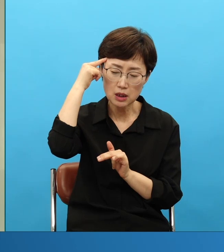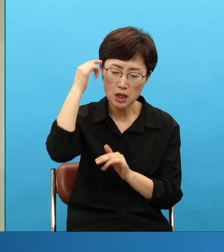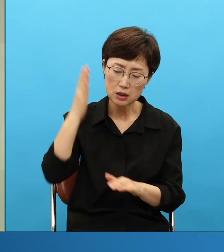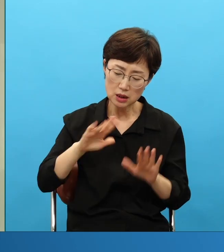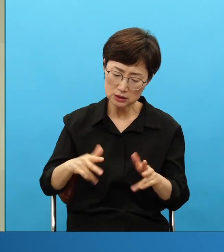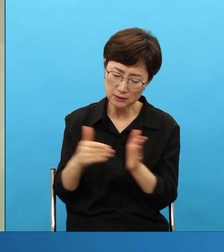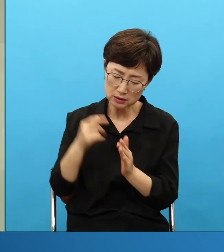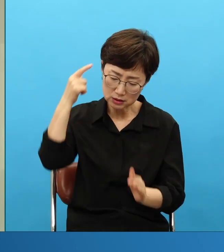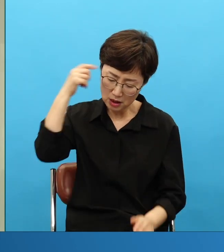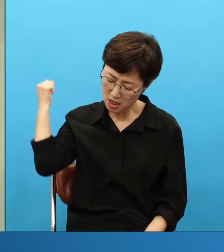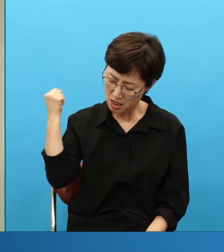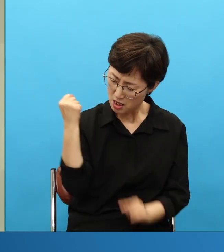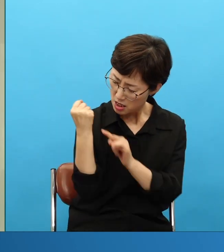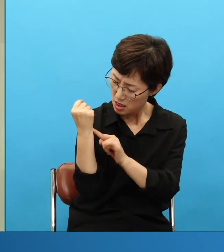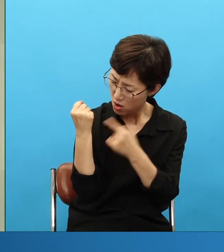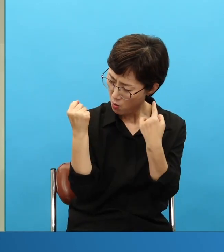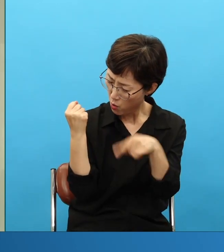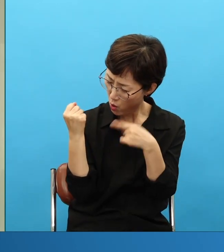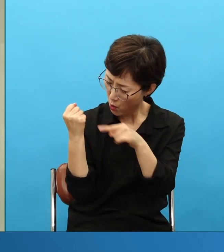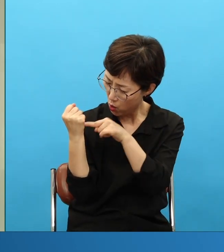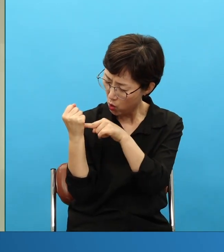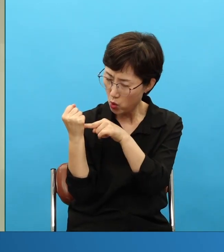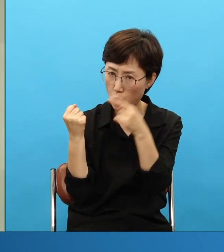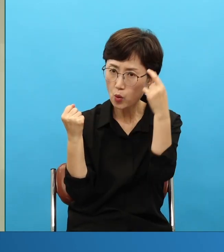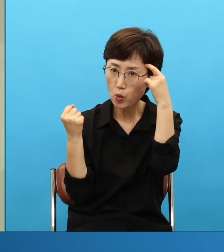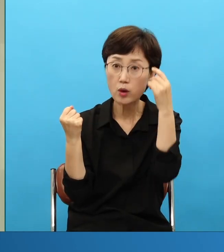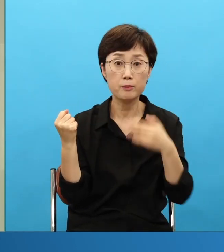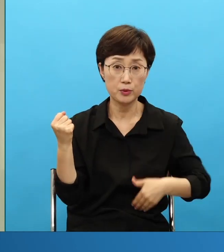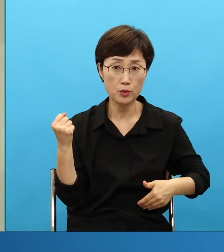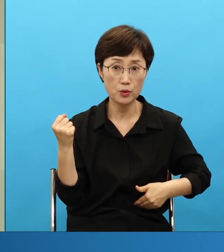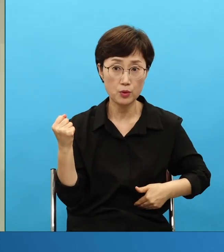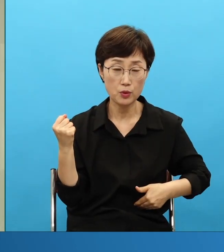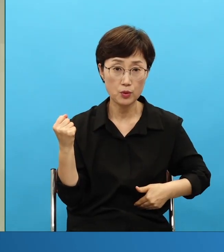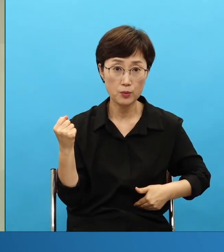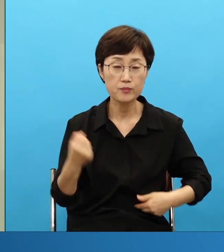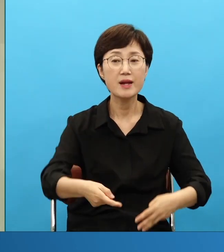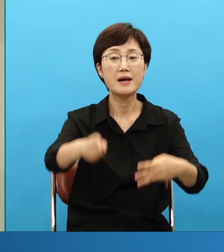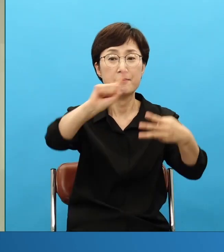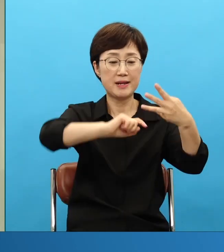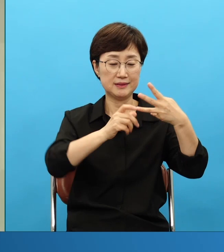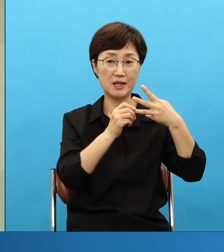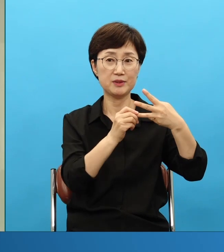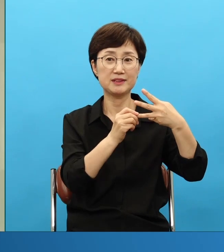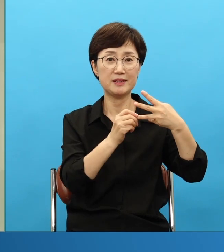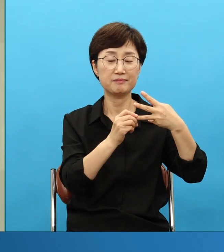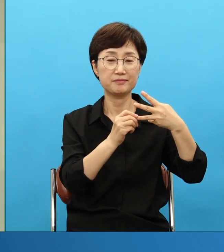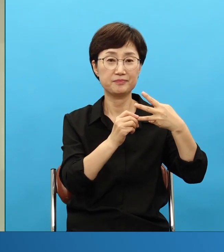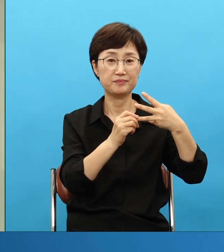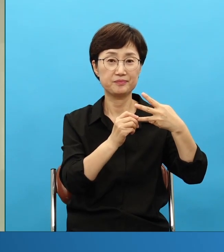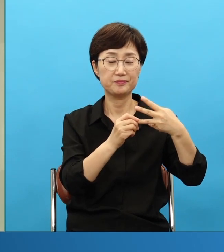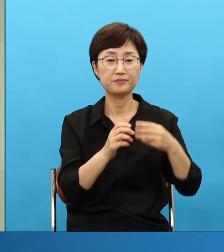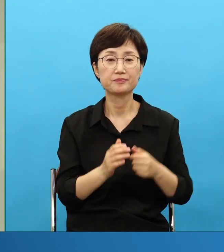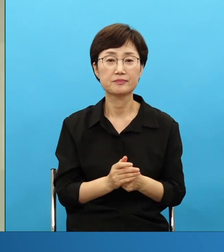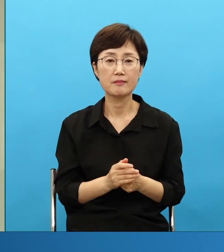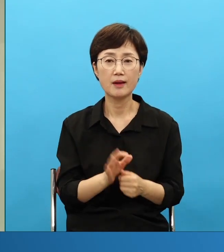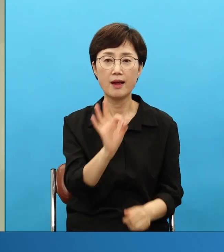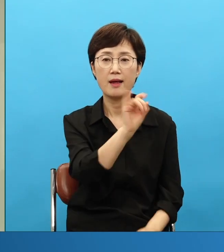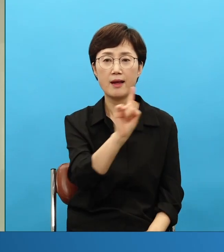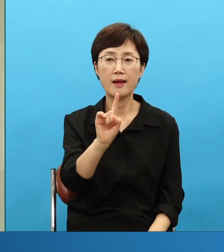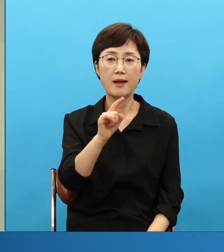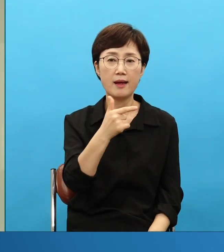overcome that, then 그렇죠. we will receive answers. Isn't that so? 그래서 세 번째 행위 뭡니까? So what's the third thing they did? 안디옥